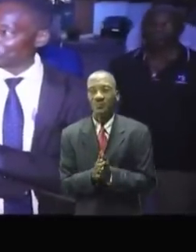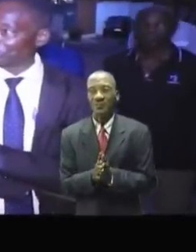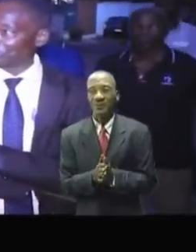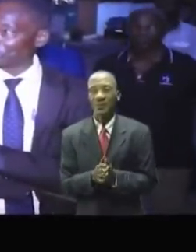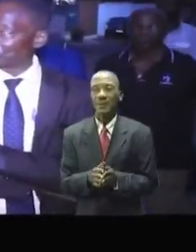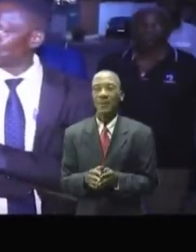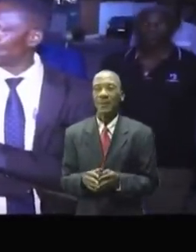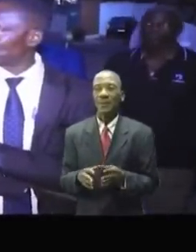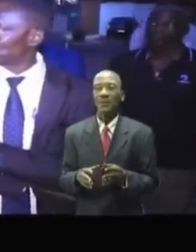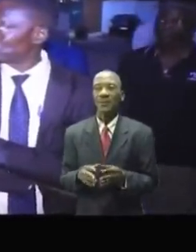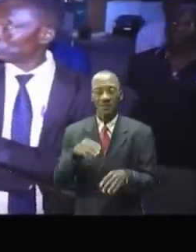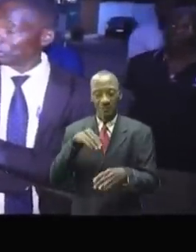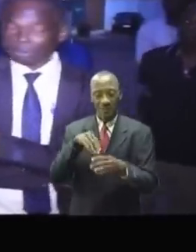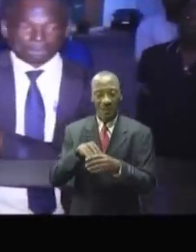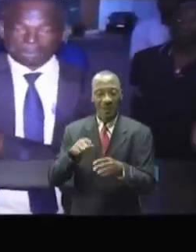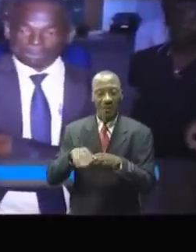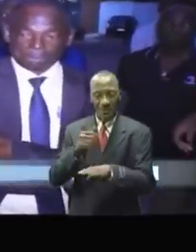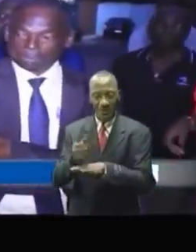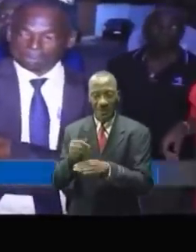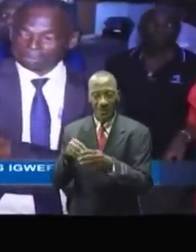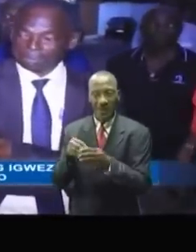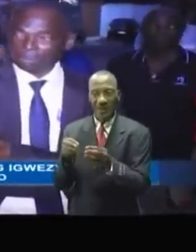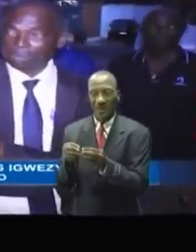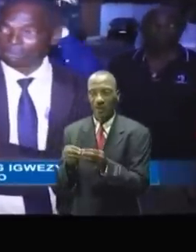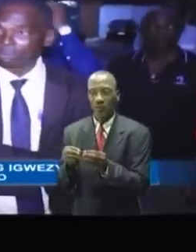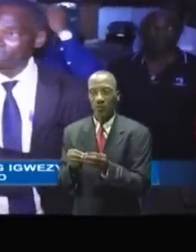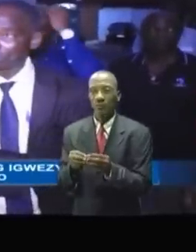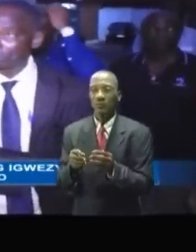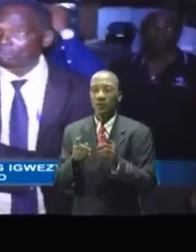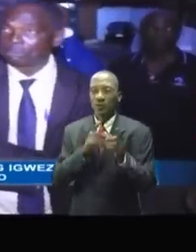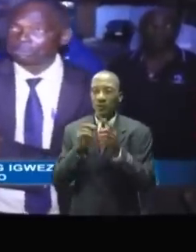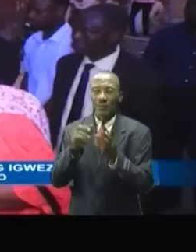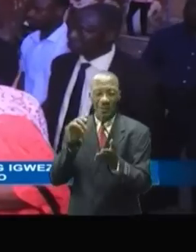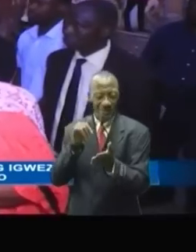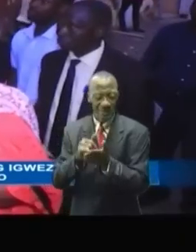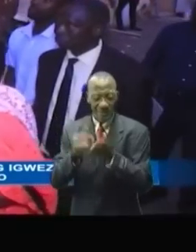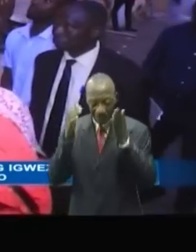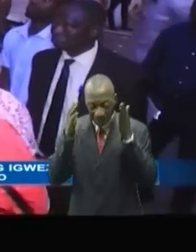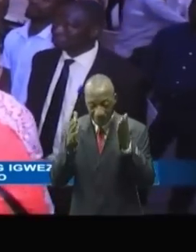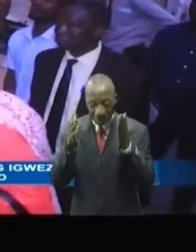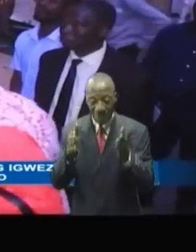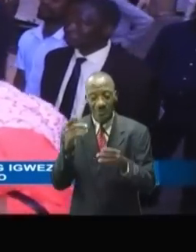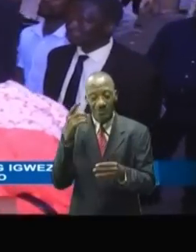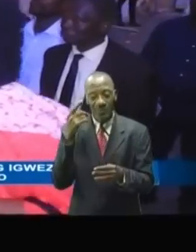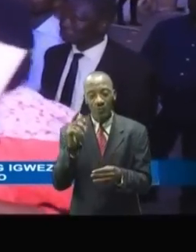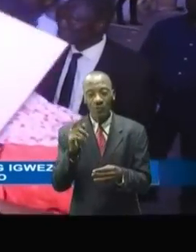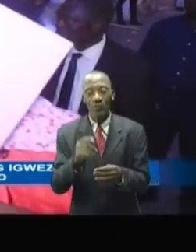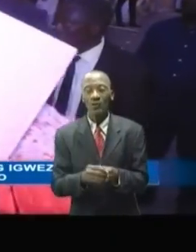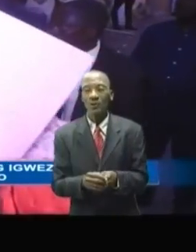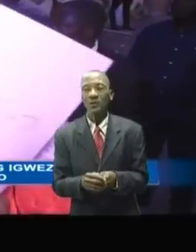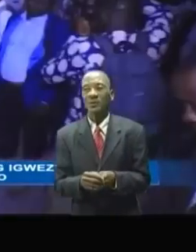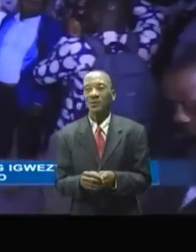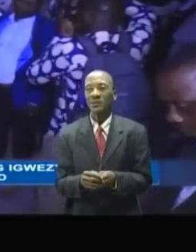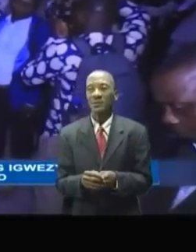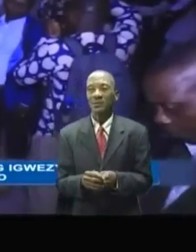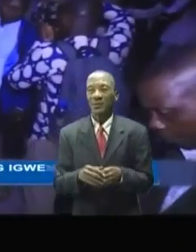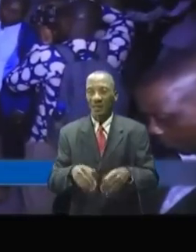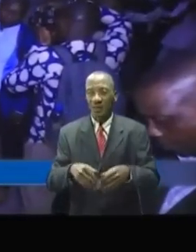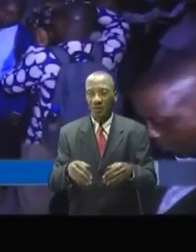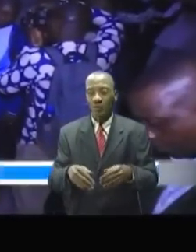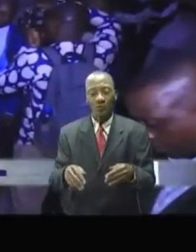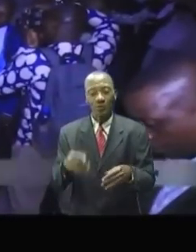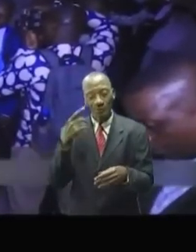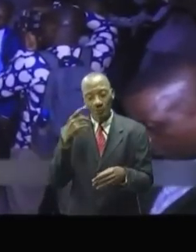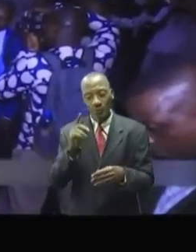José Mpanda Kabangu, veut ainsi matérialiser la vision du chef de l'État, Félix-Antoine Tshisekedi Tshilombo, par la revanche du